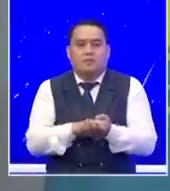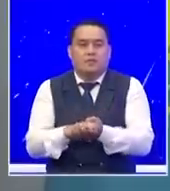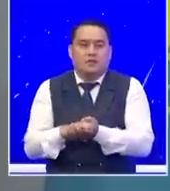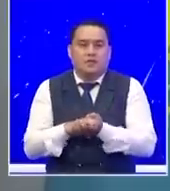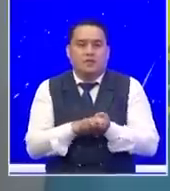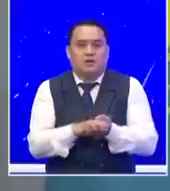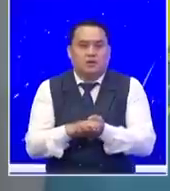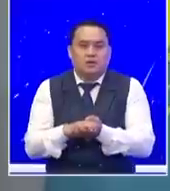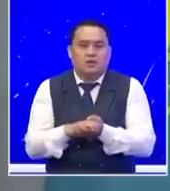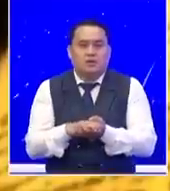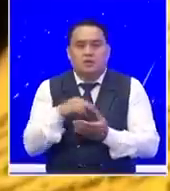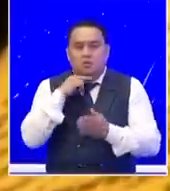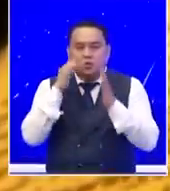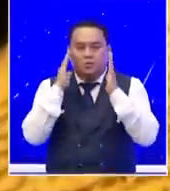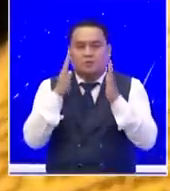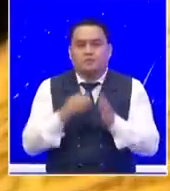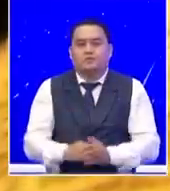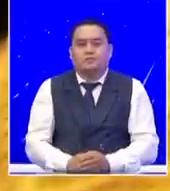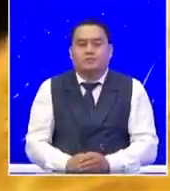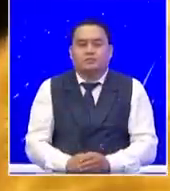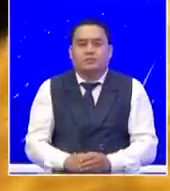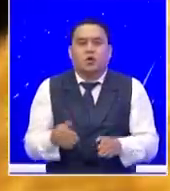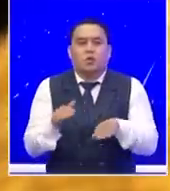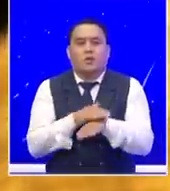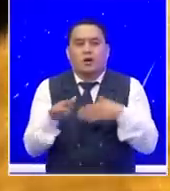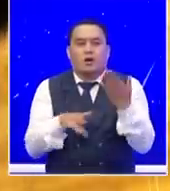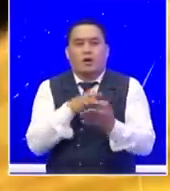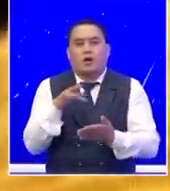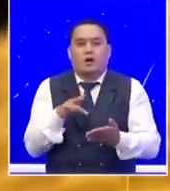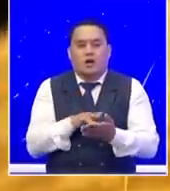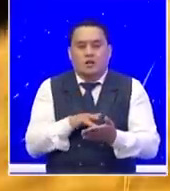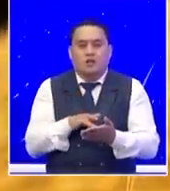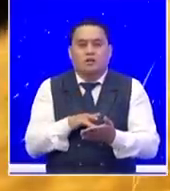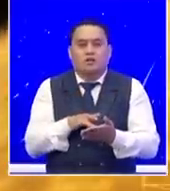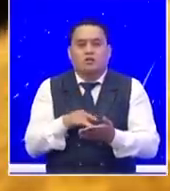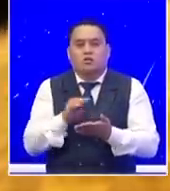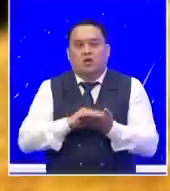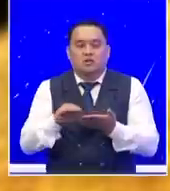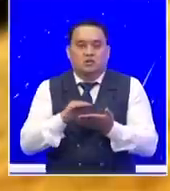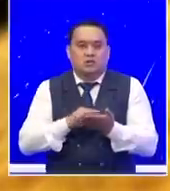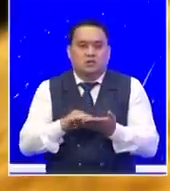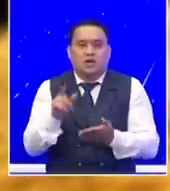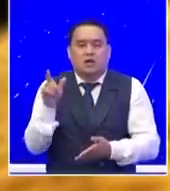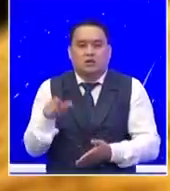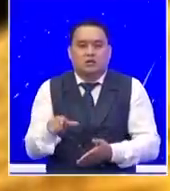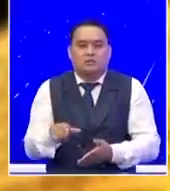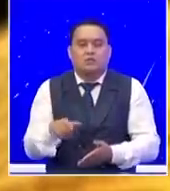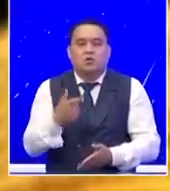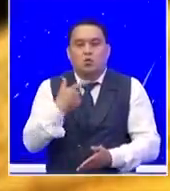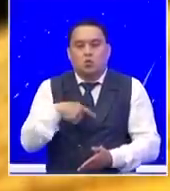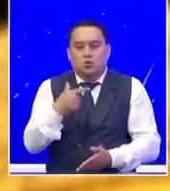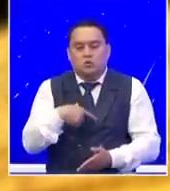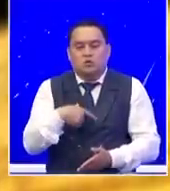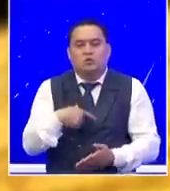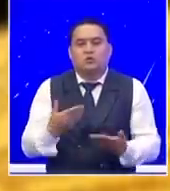әділет мейірім игілікке көңіл бөлуі. Әл-Фараби қайырымды қала тұрғындарының көзқарастары жайлы трактатында: адам өз заманында жақсы